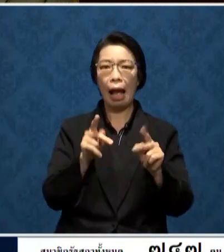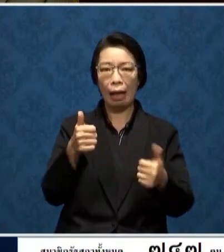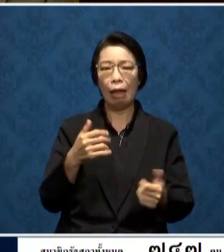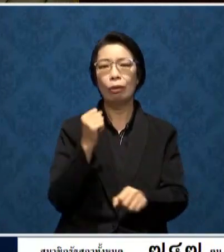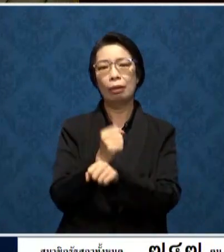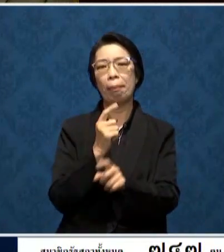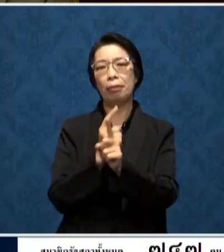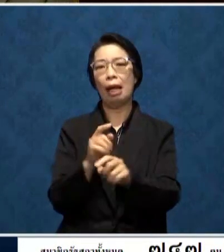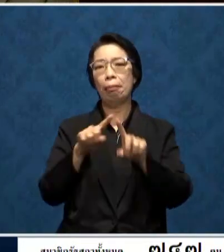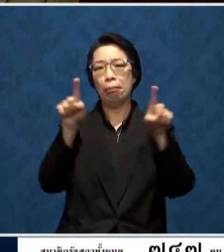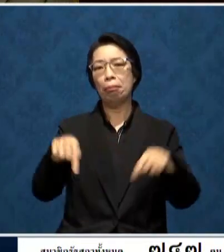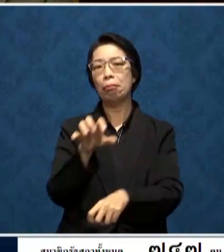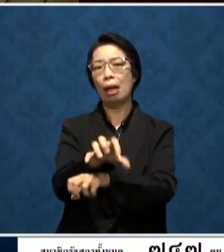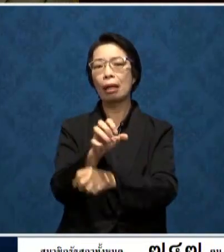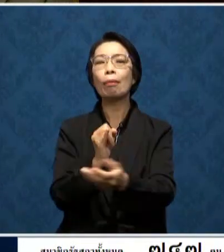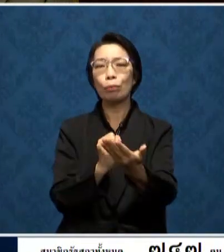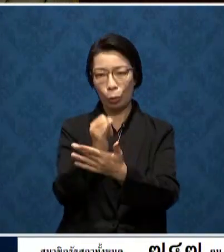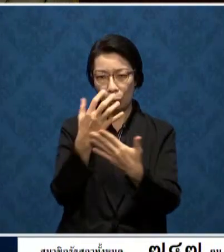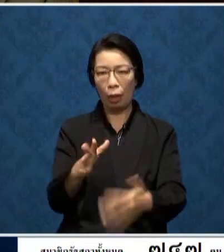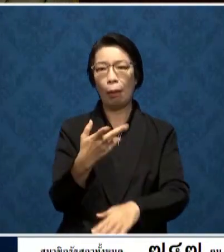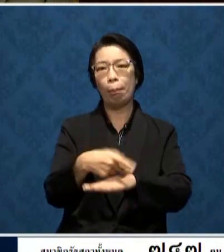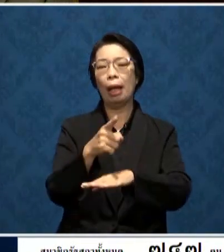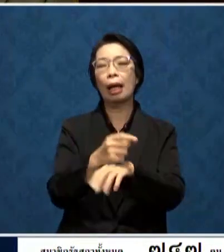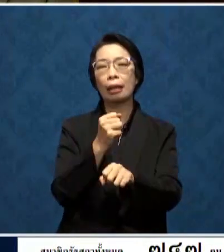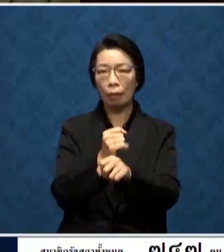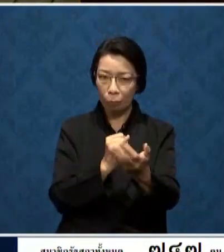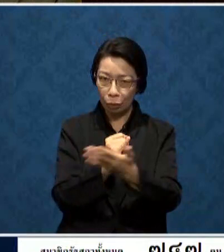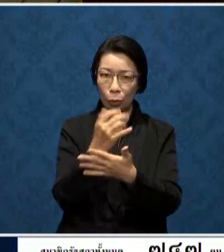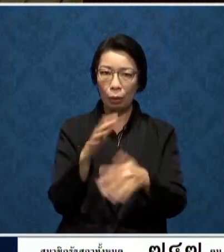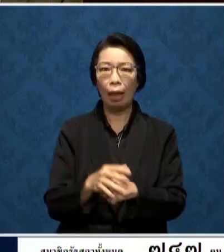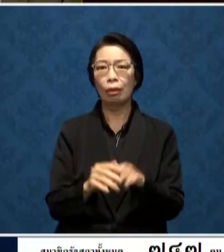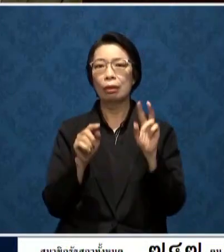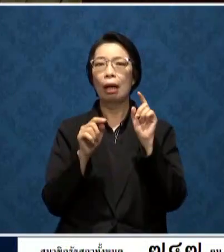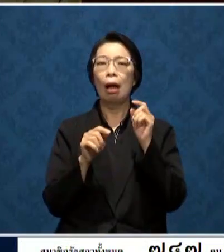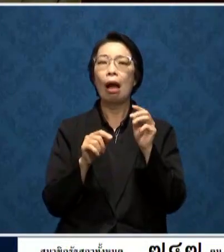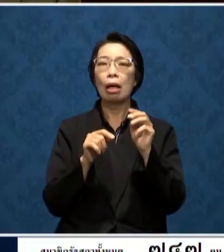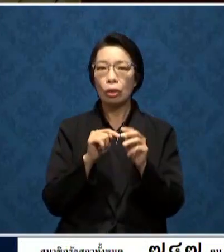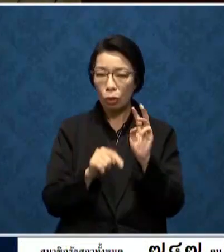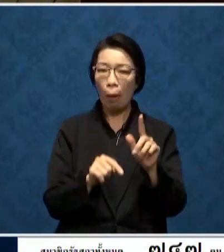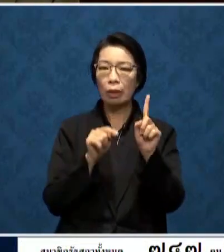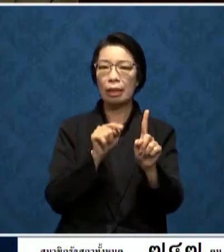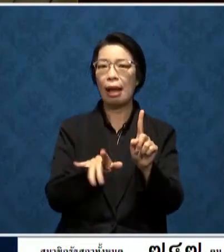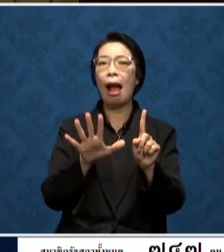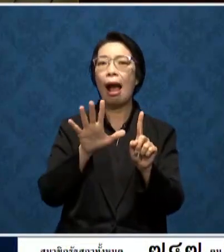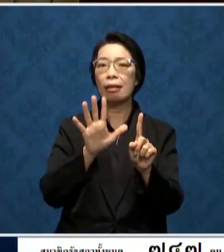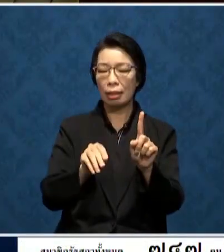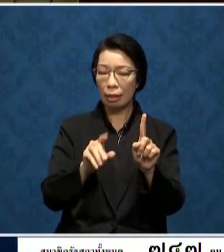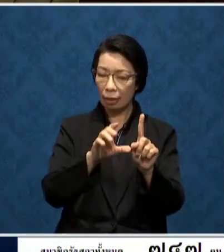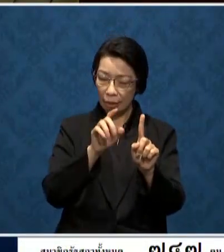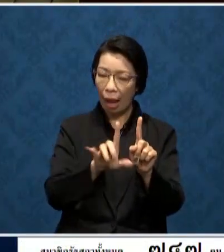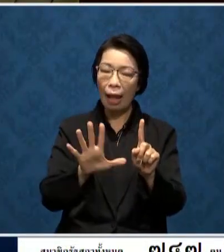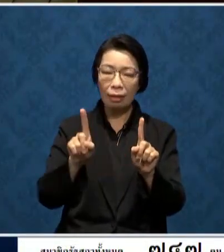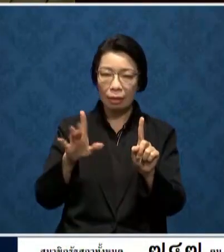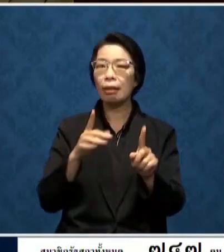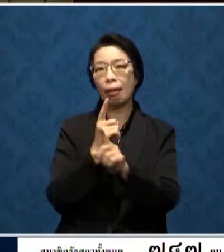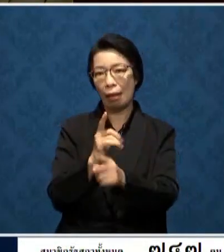ต้องแล้วเมอบทบหัด ข้อบัครับ 151 บัหัดวเป็เดขาดเด็ดขาดทิที่สุดนะครับ มันก็คงจะต